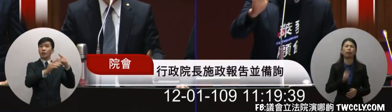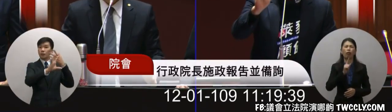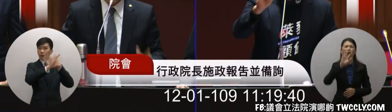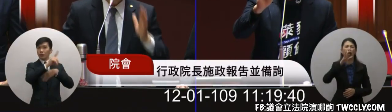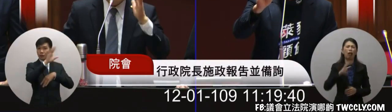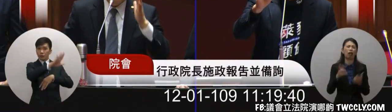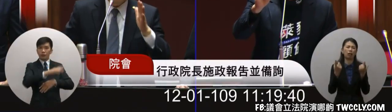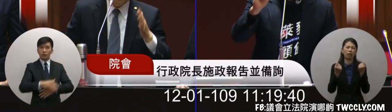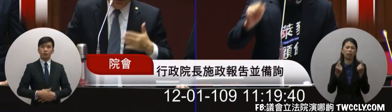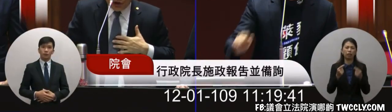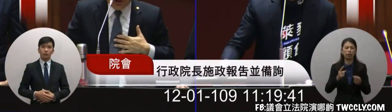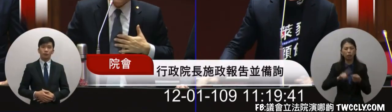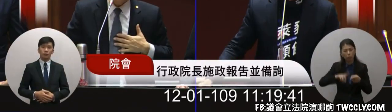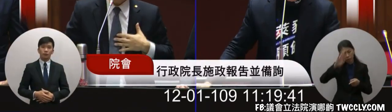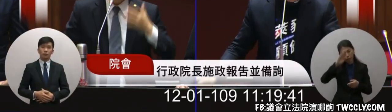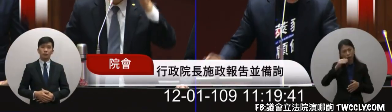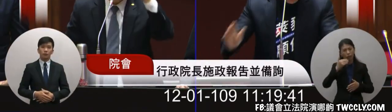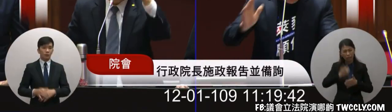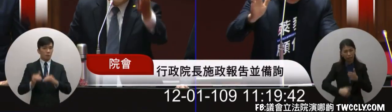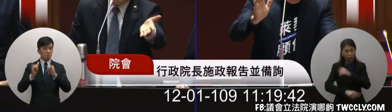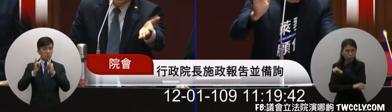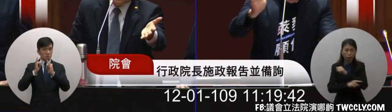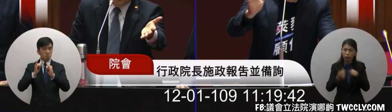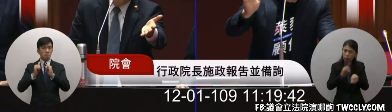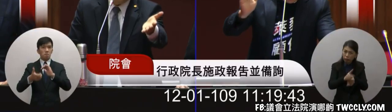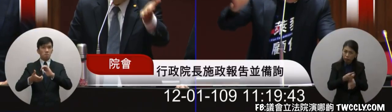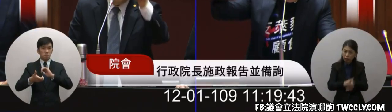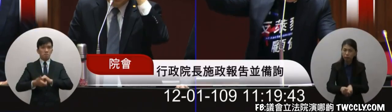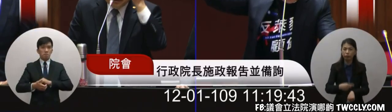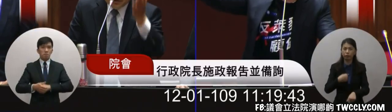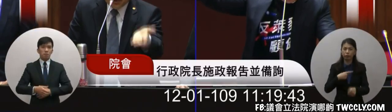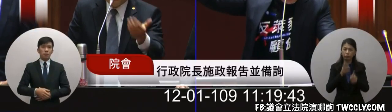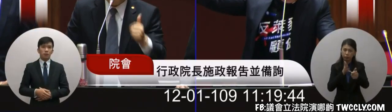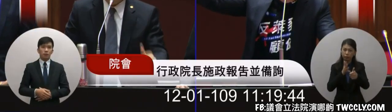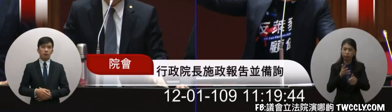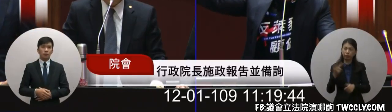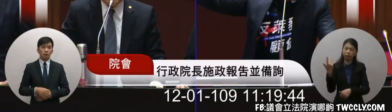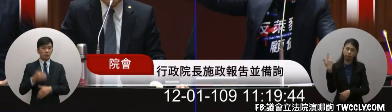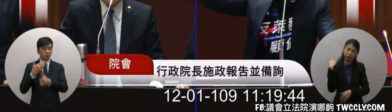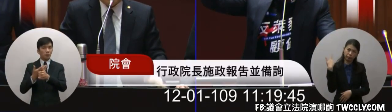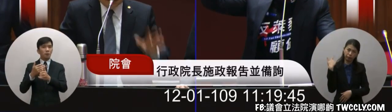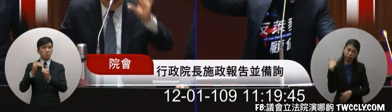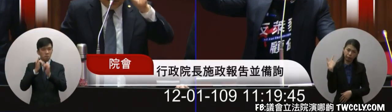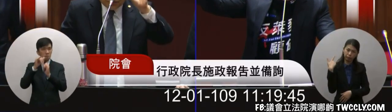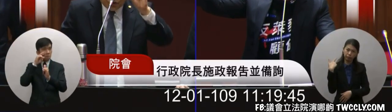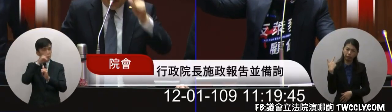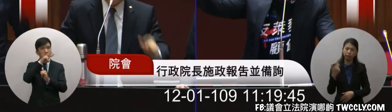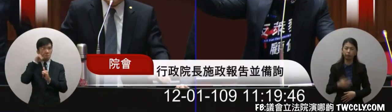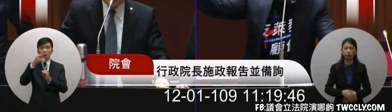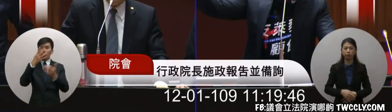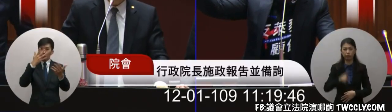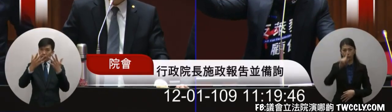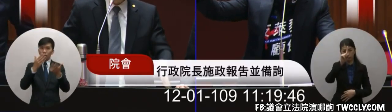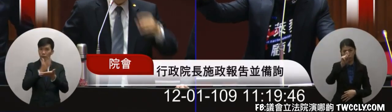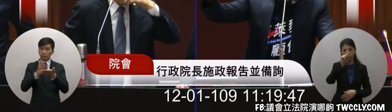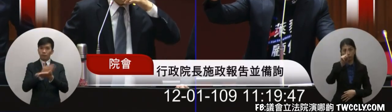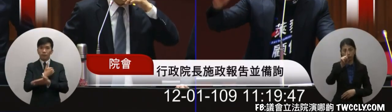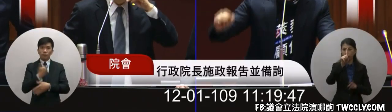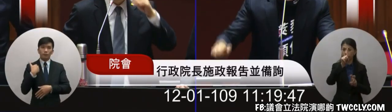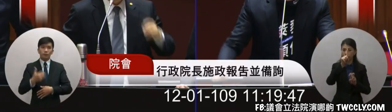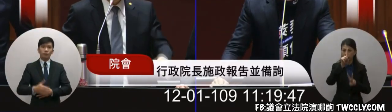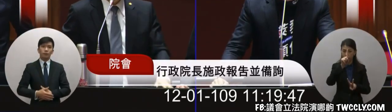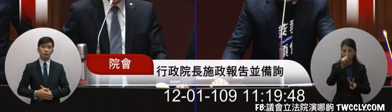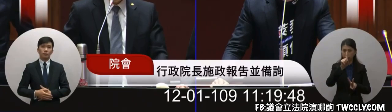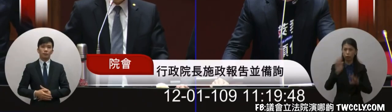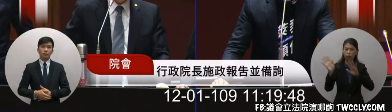了。好，院长，对不起，那我最后一分钟了哈。院长，我想请教，上个礼拜 民主分辨可以 11月22号秋豆